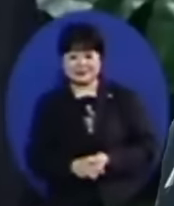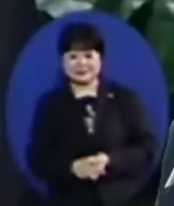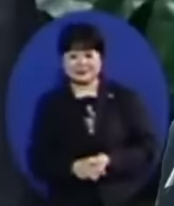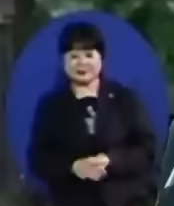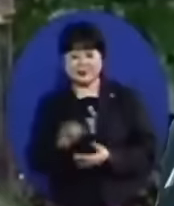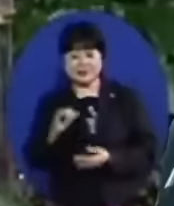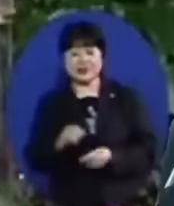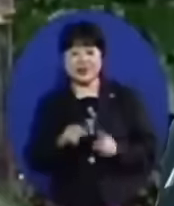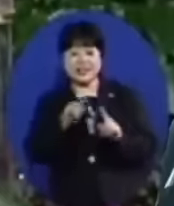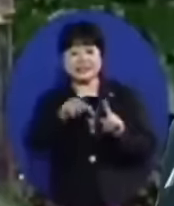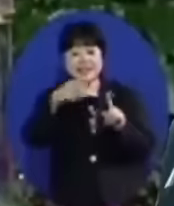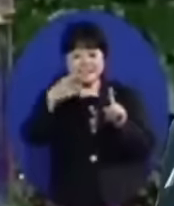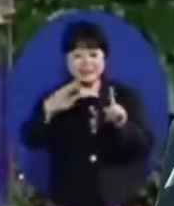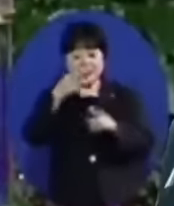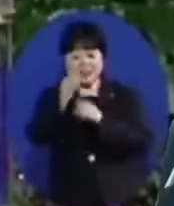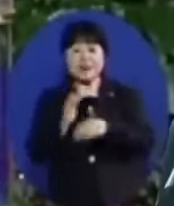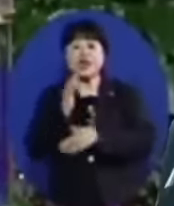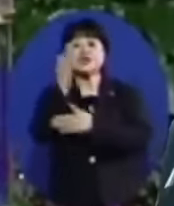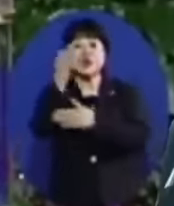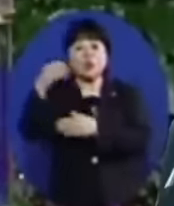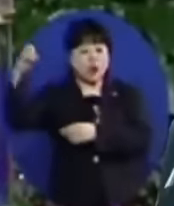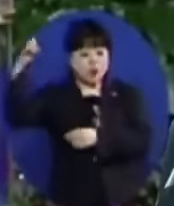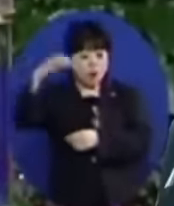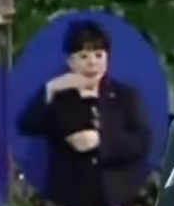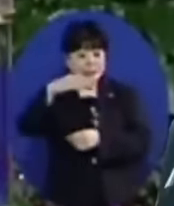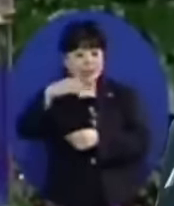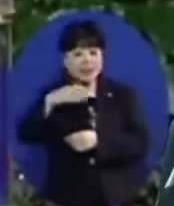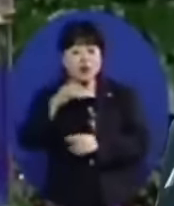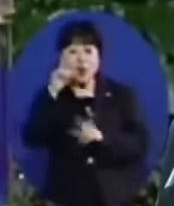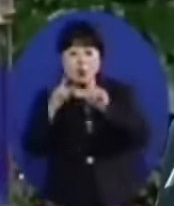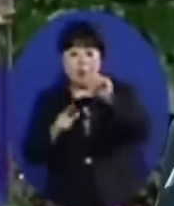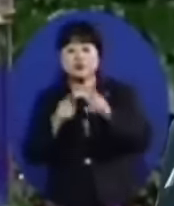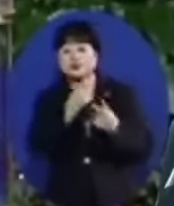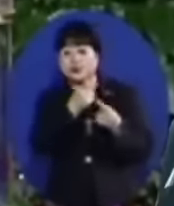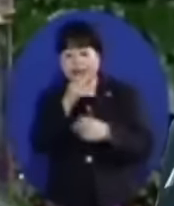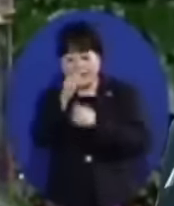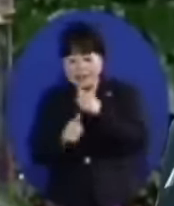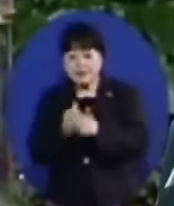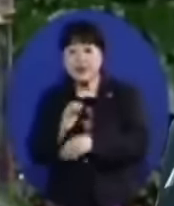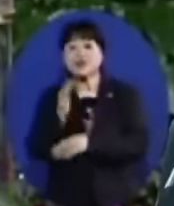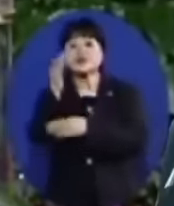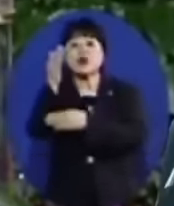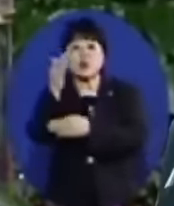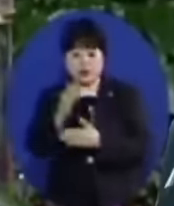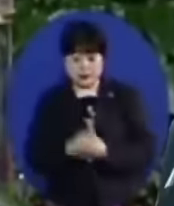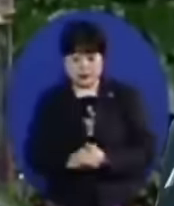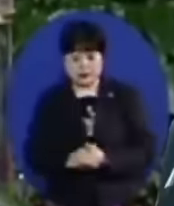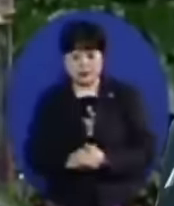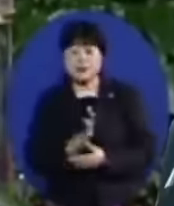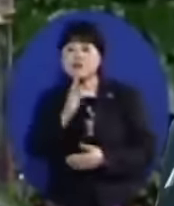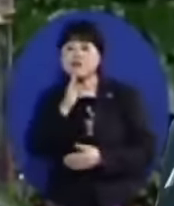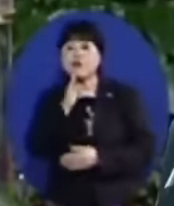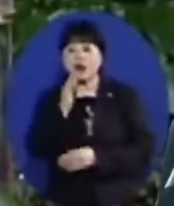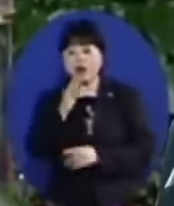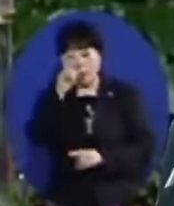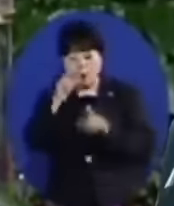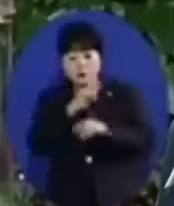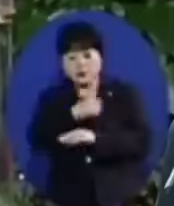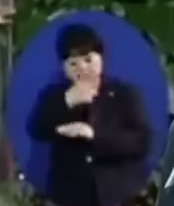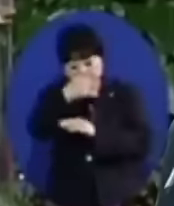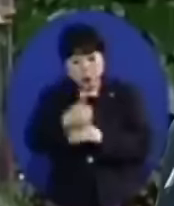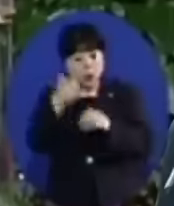히브리서 1장 3절에 이는 하나님의 영광의 광채시요 그 본체의 형상이라. 하나님의 영광의 광채시요 본체의 형상인